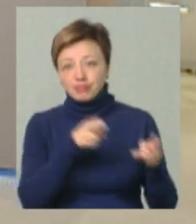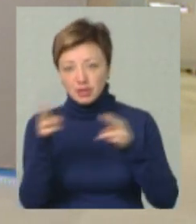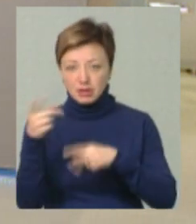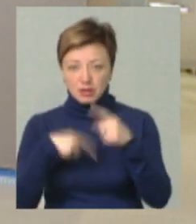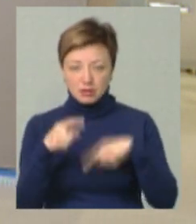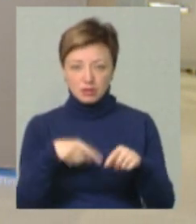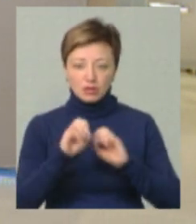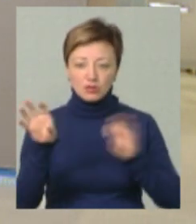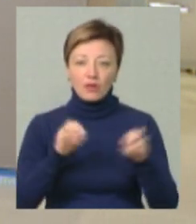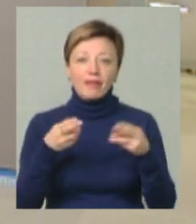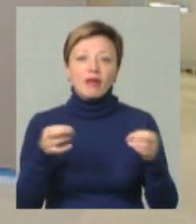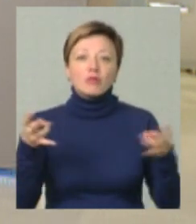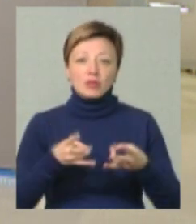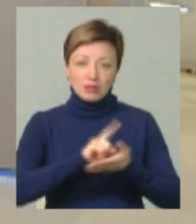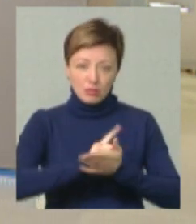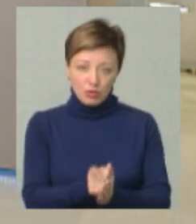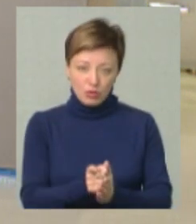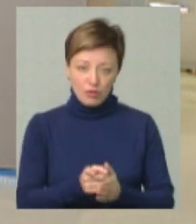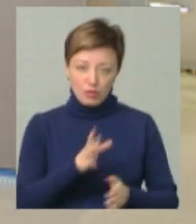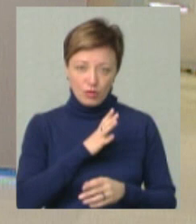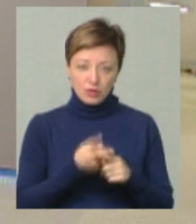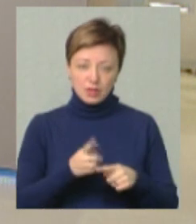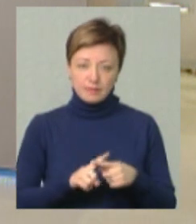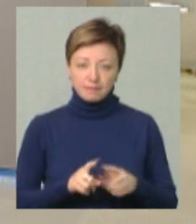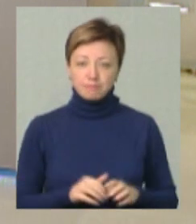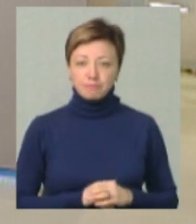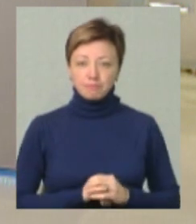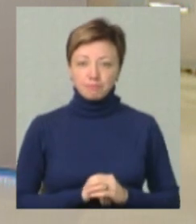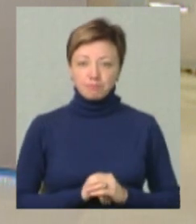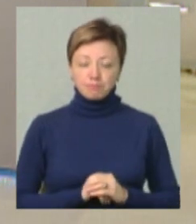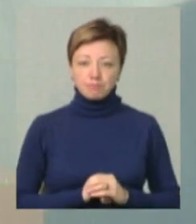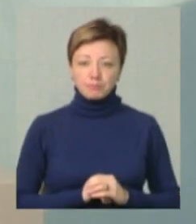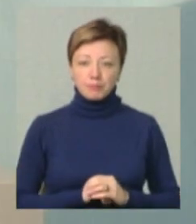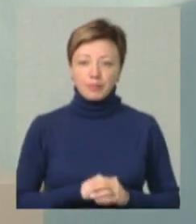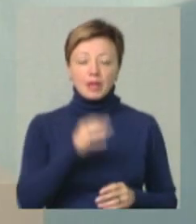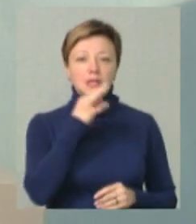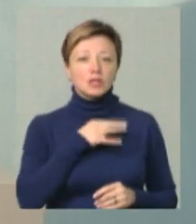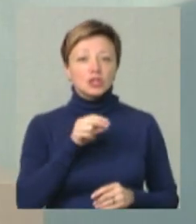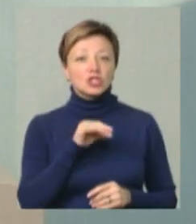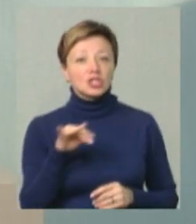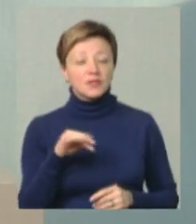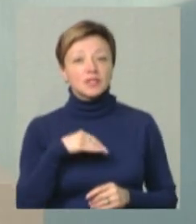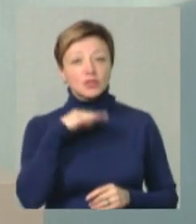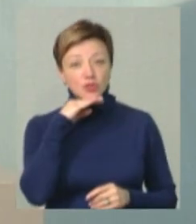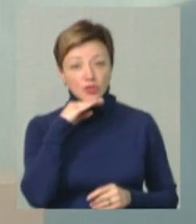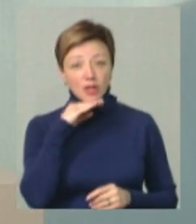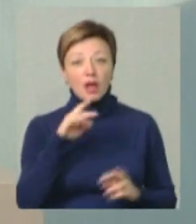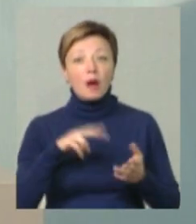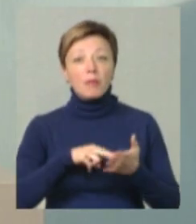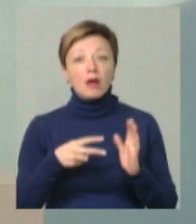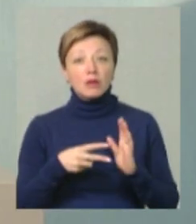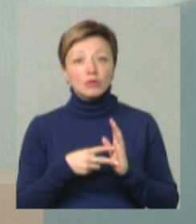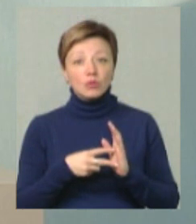їхали, розвозили, де там терміново потрібно було це давати їжу. Скажіть, чи вистачає, і як плануєте,